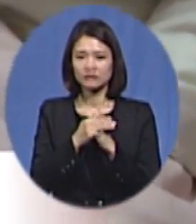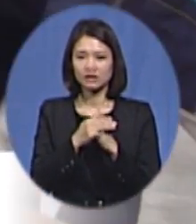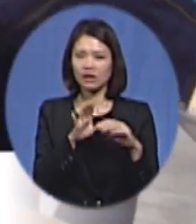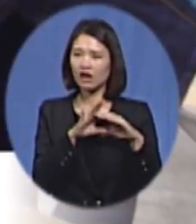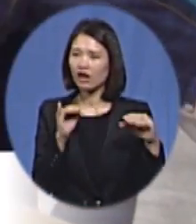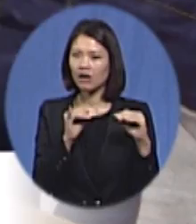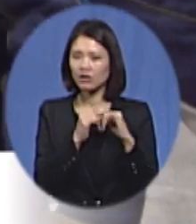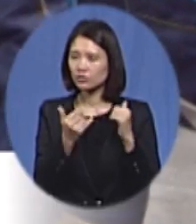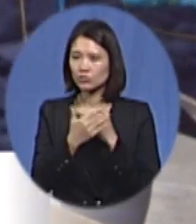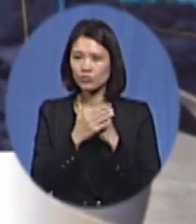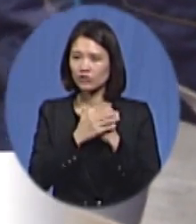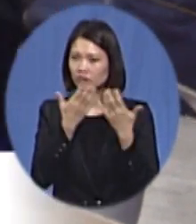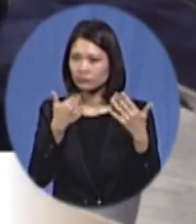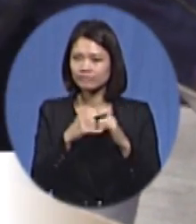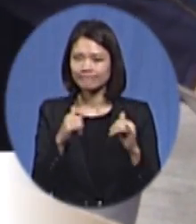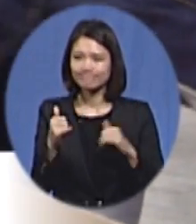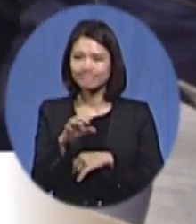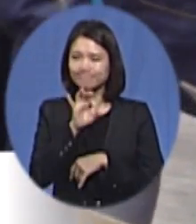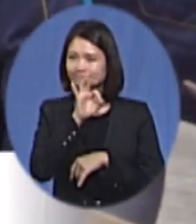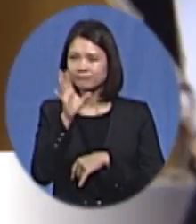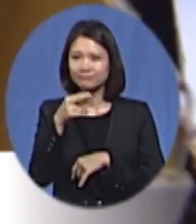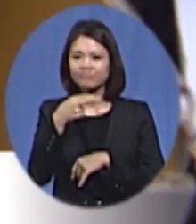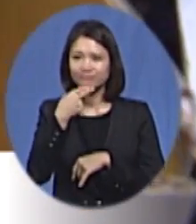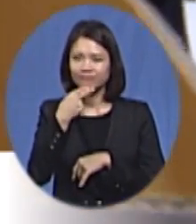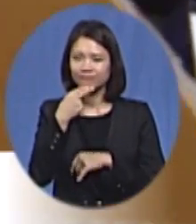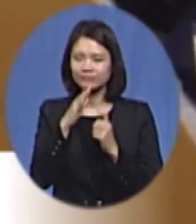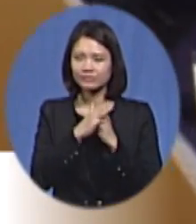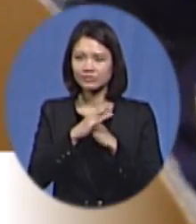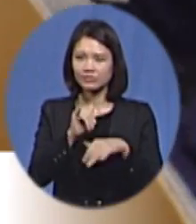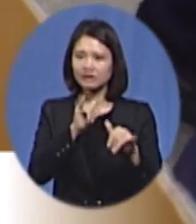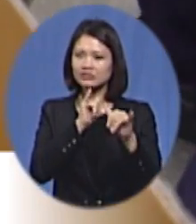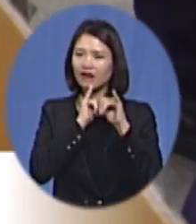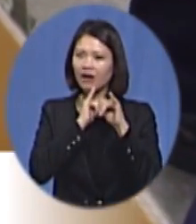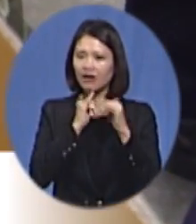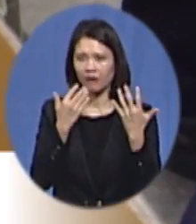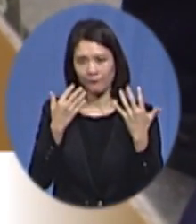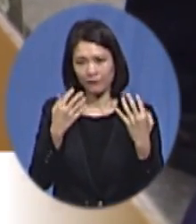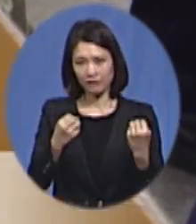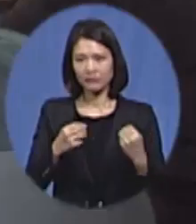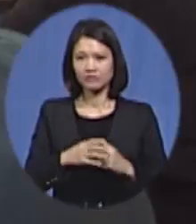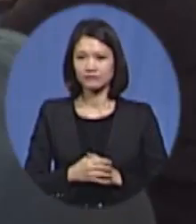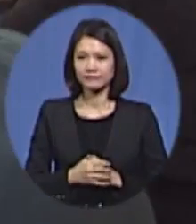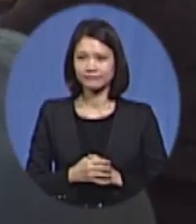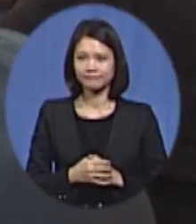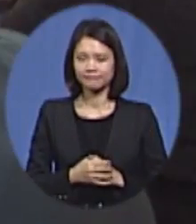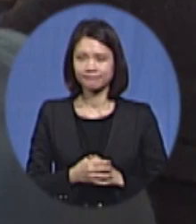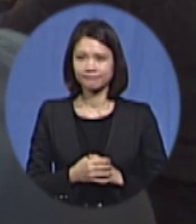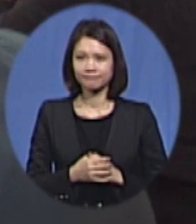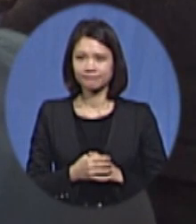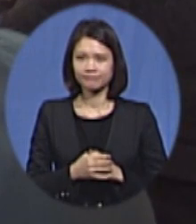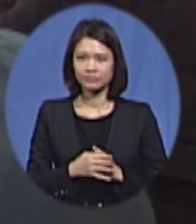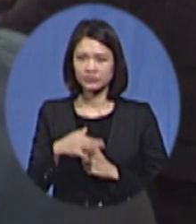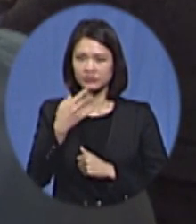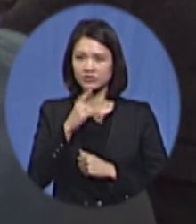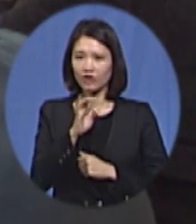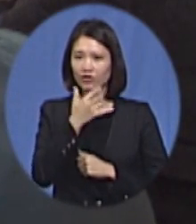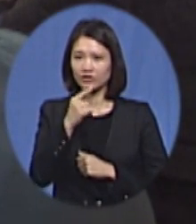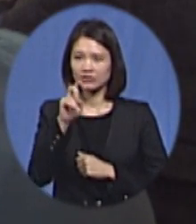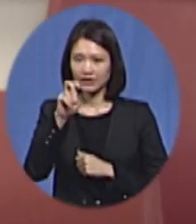해결해 줄 사람이 없다고 생각이 들어서 자살하는 경우가 많은 것 같아요. 성남에 있는